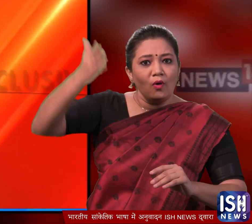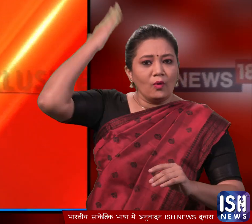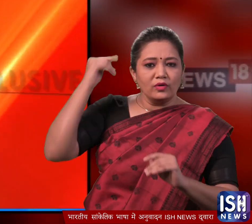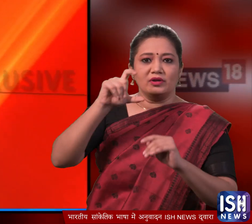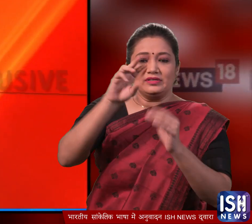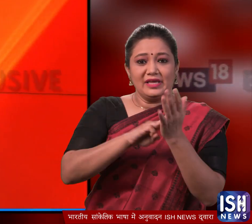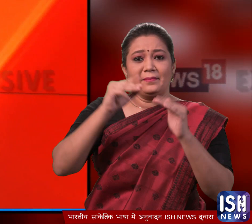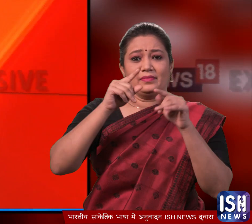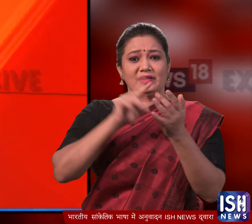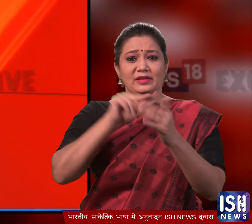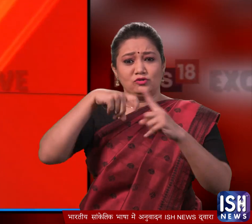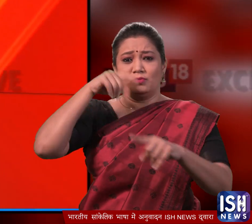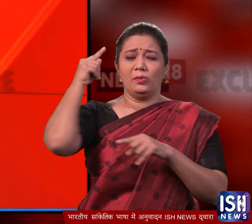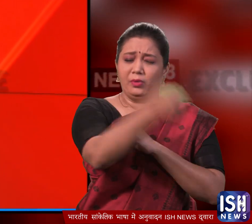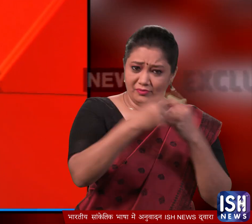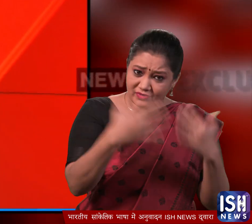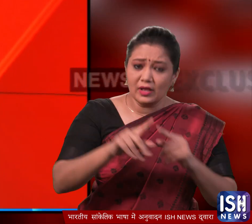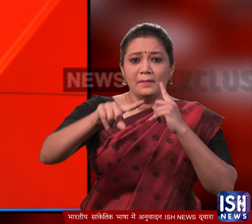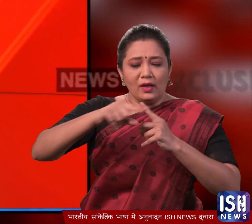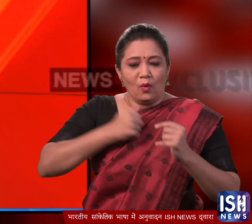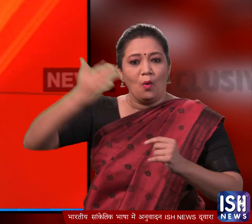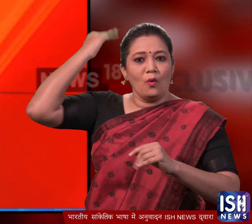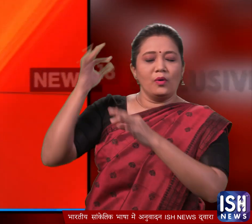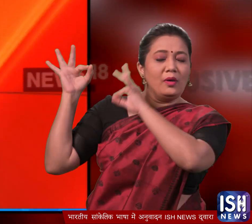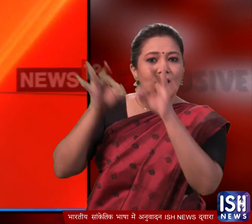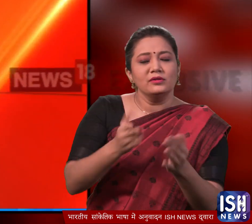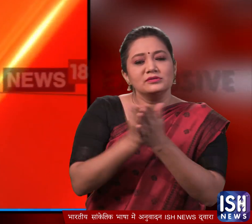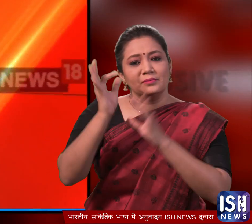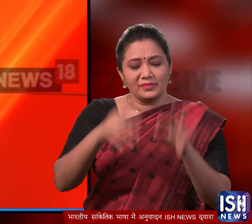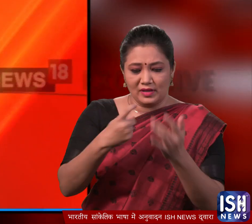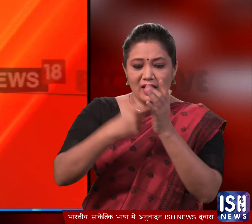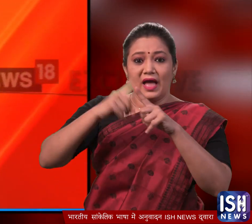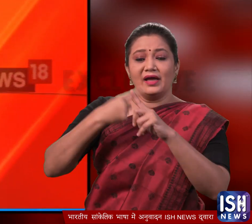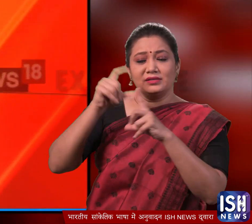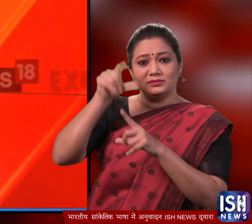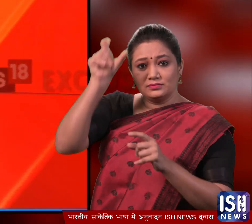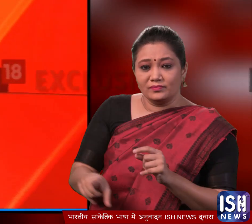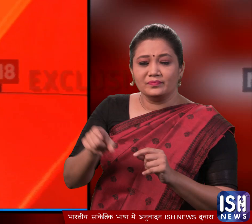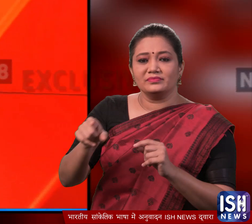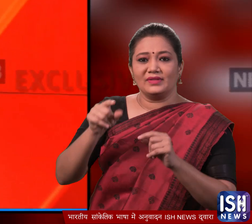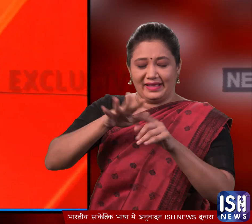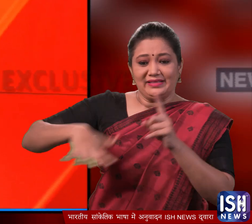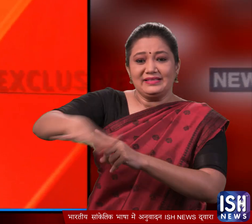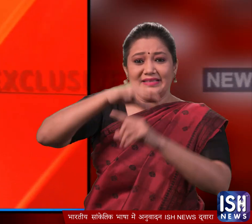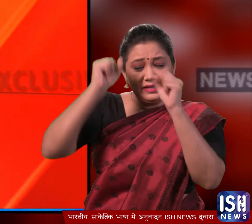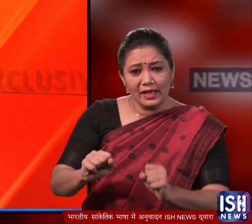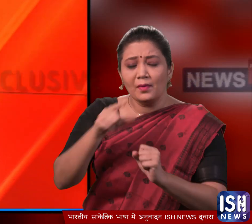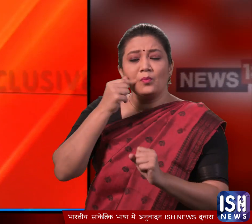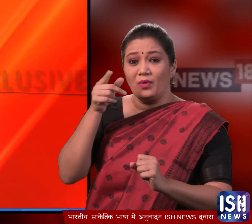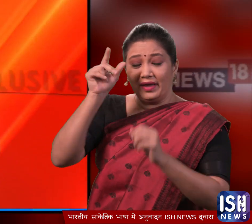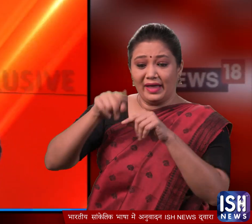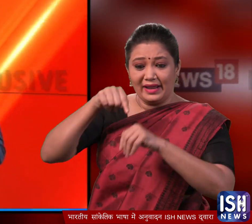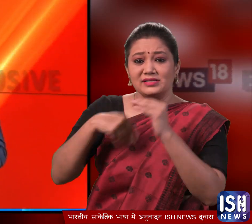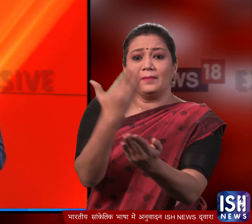तेवर और सीएम नीतीश कुमार पर निशाना साधना तो नहीं भूले, लेकिन आरजेडी के जिस उम्मीदवार के लिए वो मुंगेर जिले की तारापुर सीट पर प्रचार